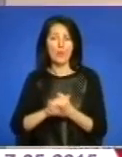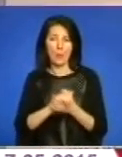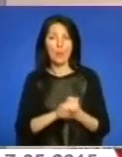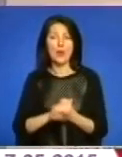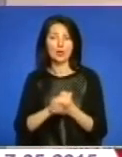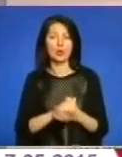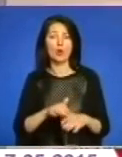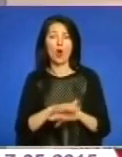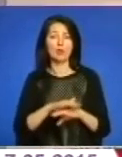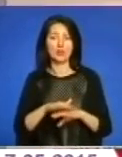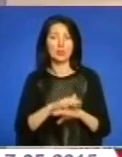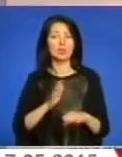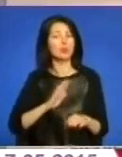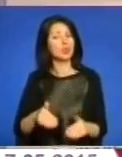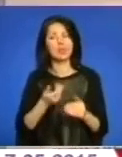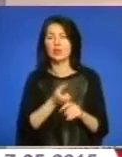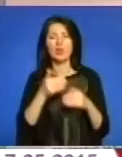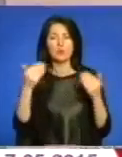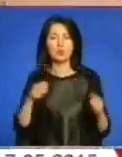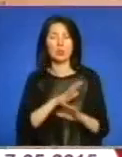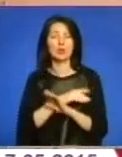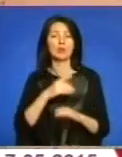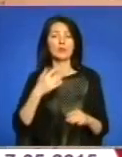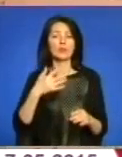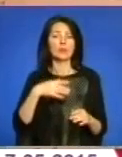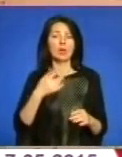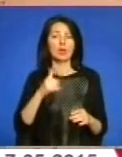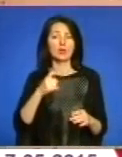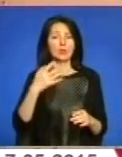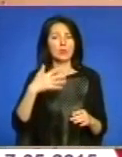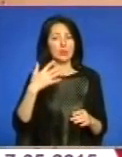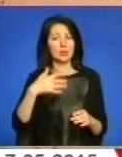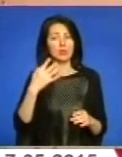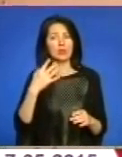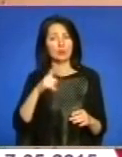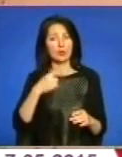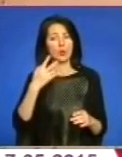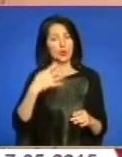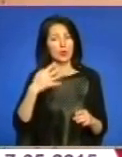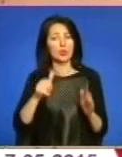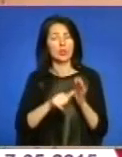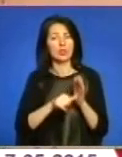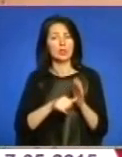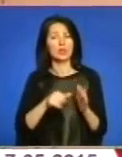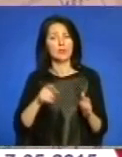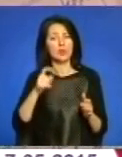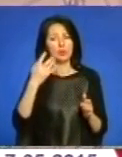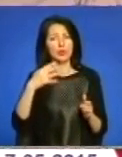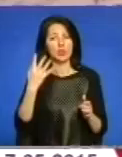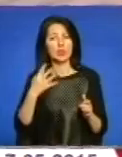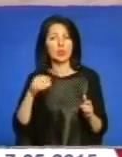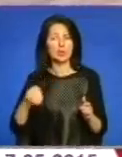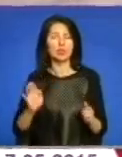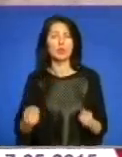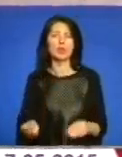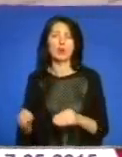Загинуло 256 тисяч 40 чоловік, 164 тисячі 46 було вивезено на примусові